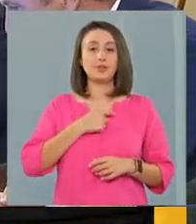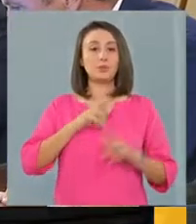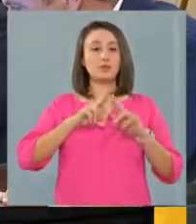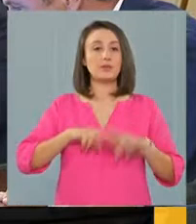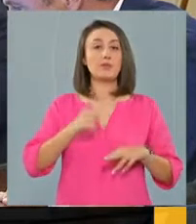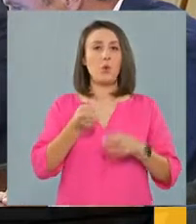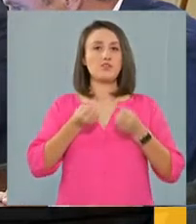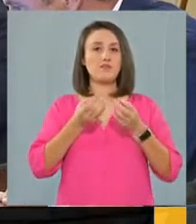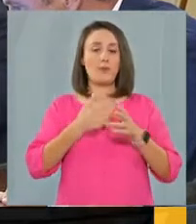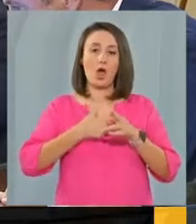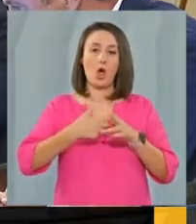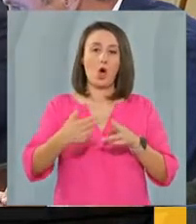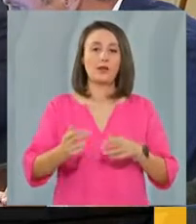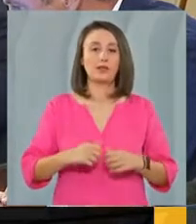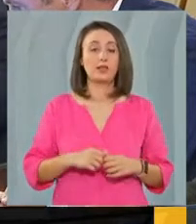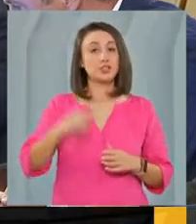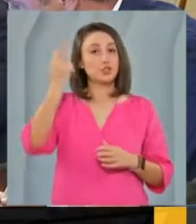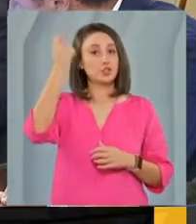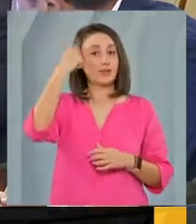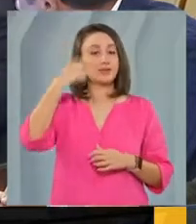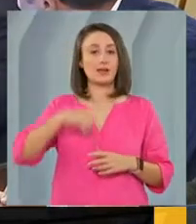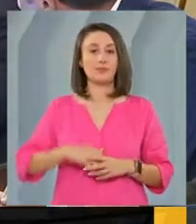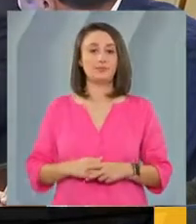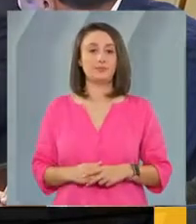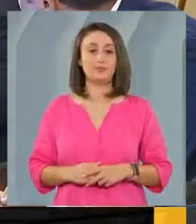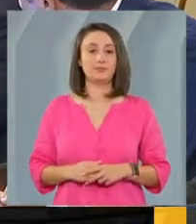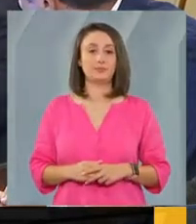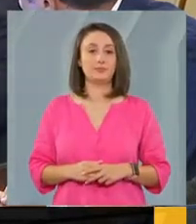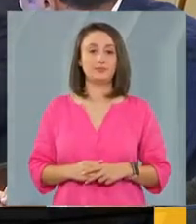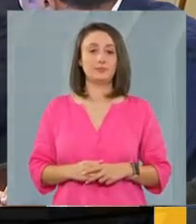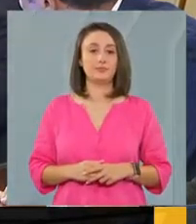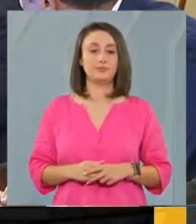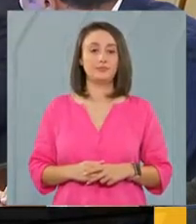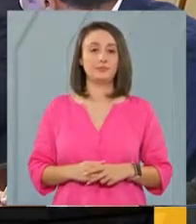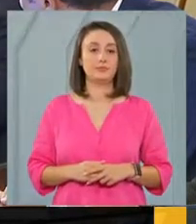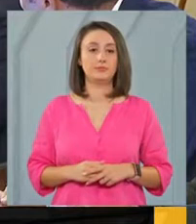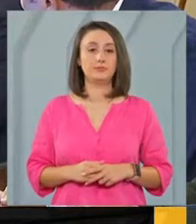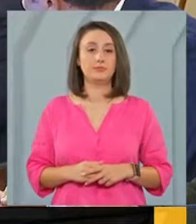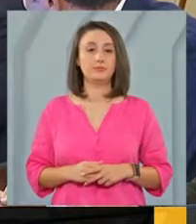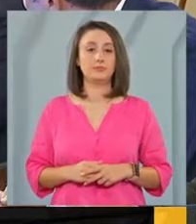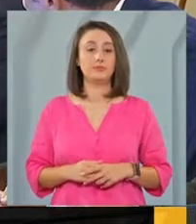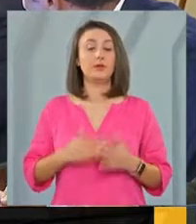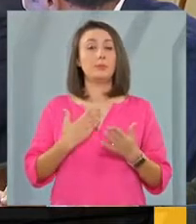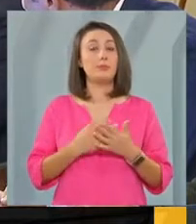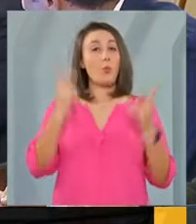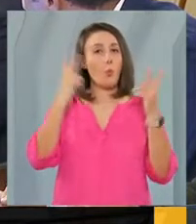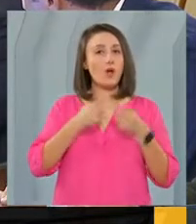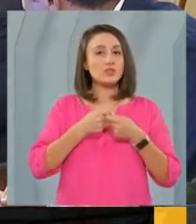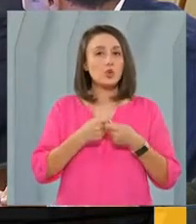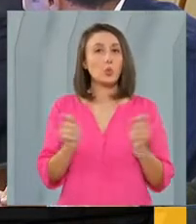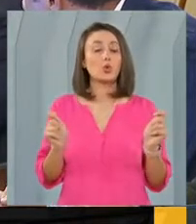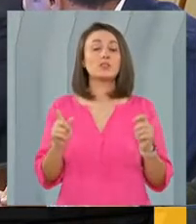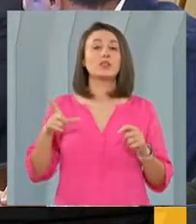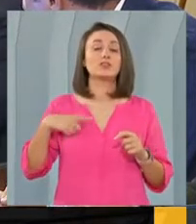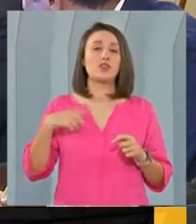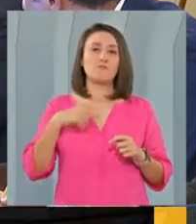o informare corectă a cetățenilor, astfel încât să înțelegem cu toții că